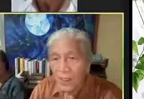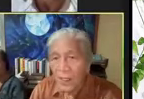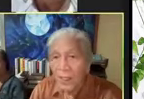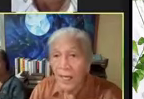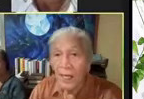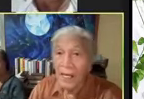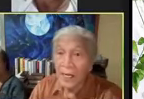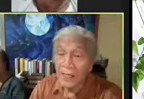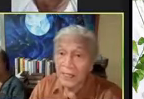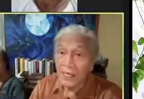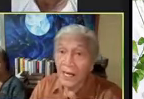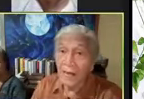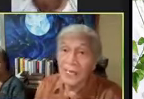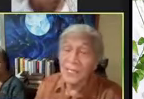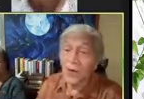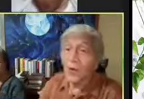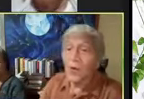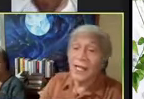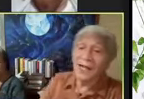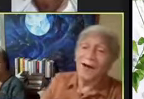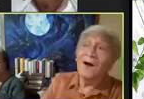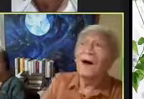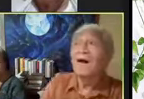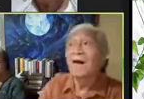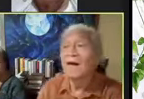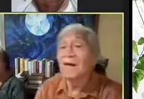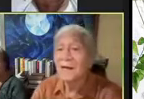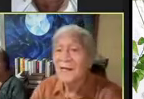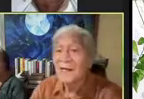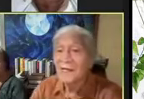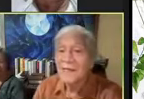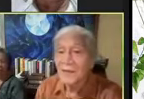Cacao para intercropping sa coconut, ano?